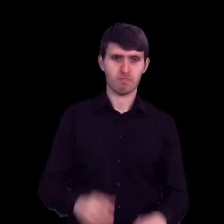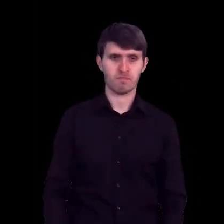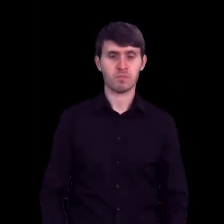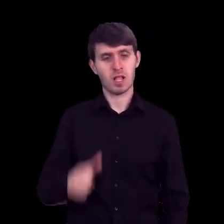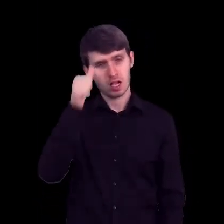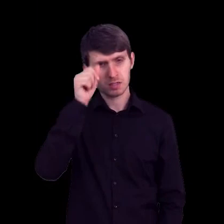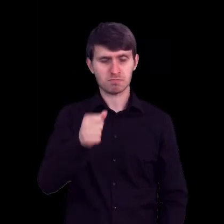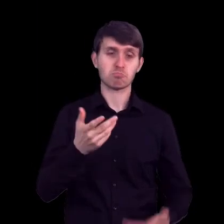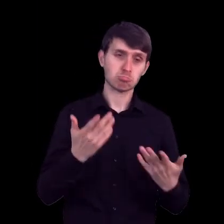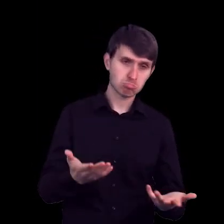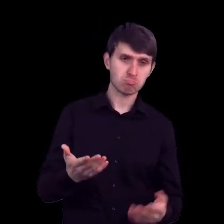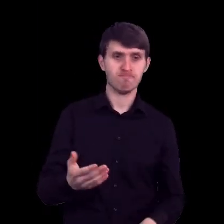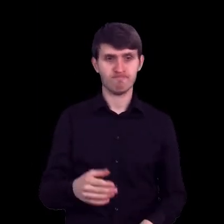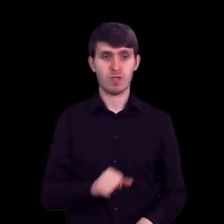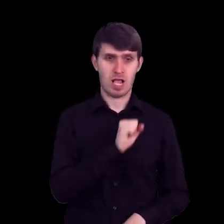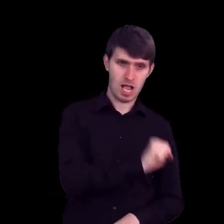Teraz go nazwijmy.